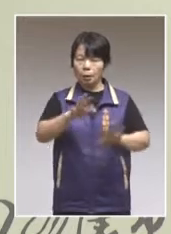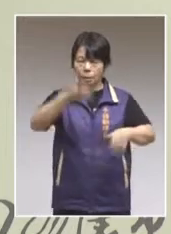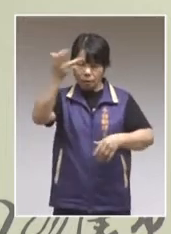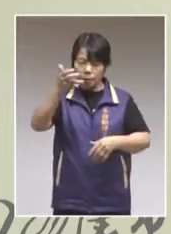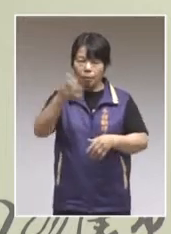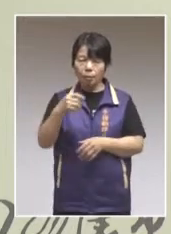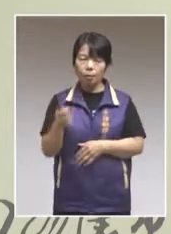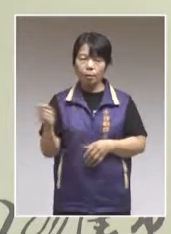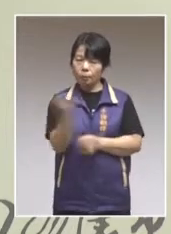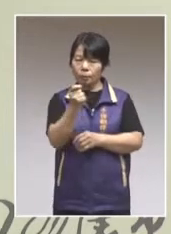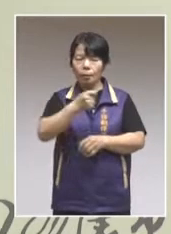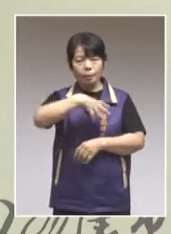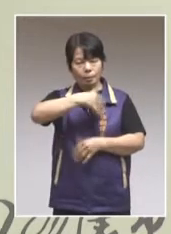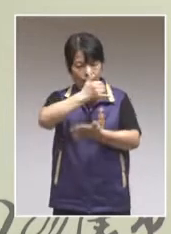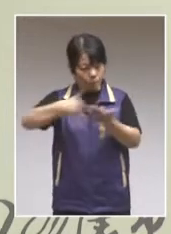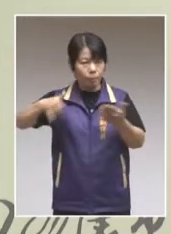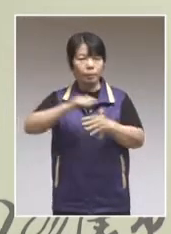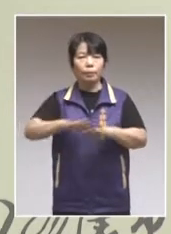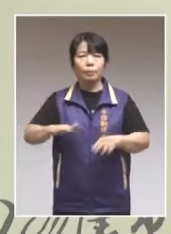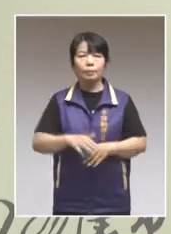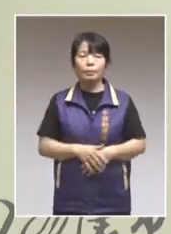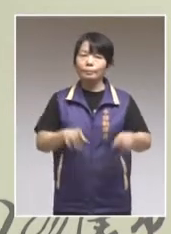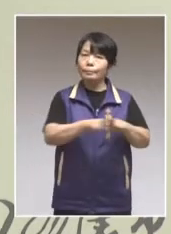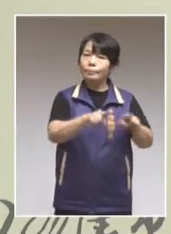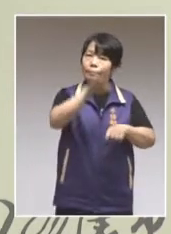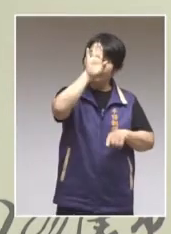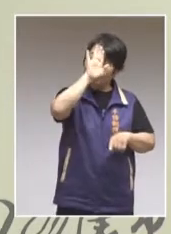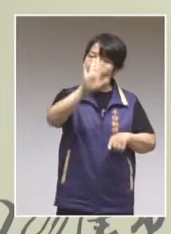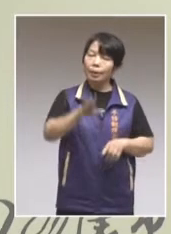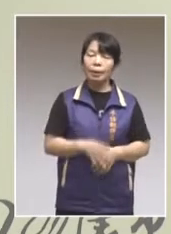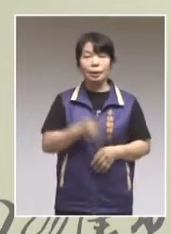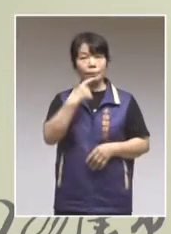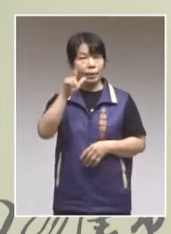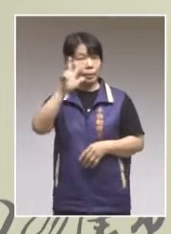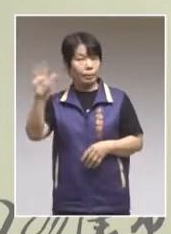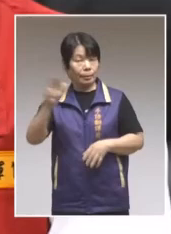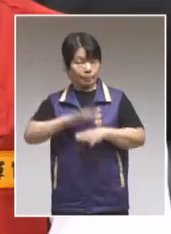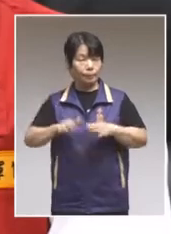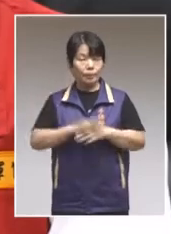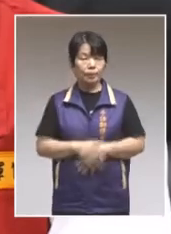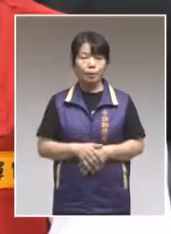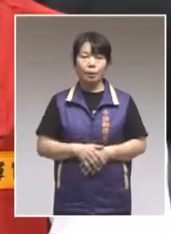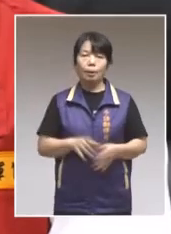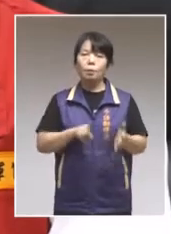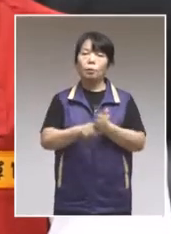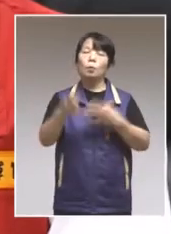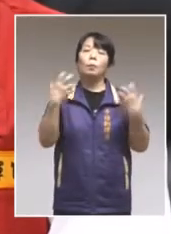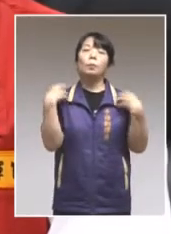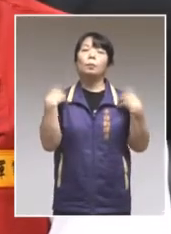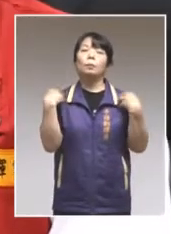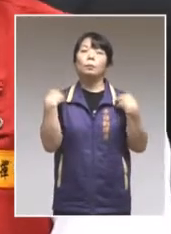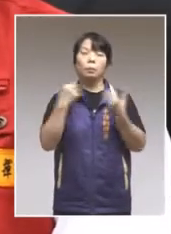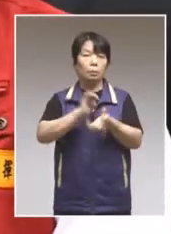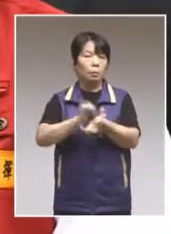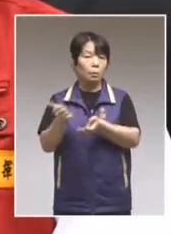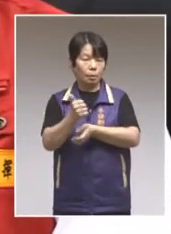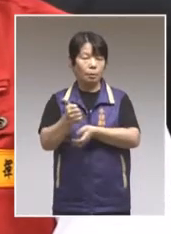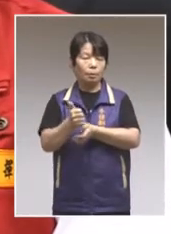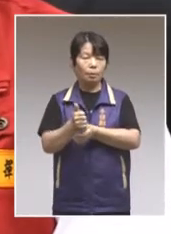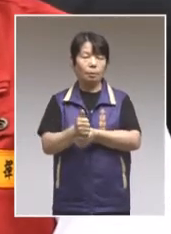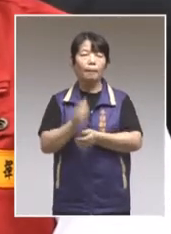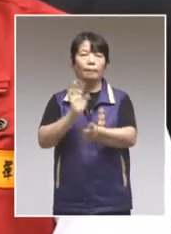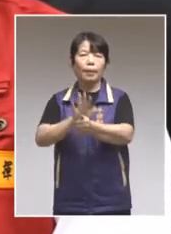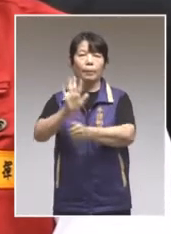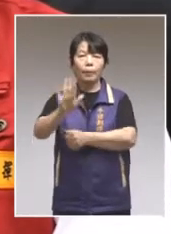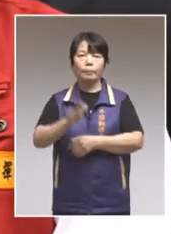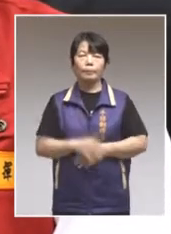快所以在一般症状的时候，在白天那我们都会有专责的儿科医师，在我们高雄市是这样，就